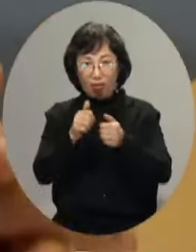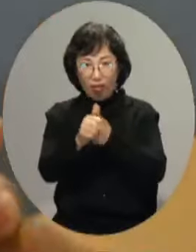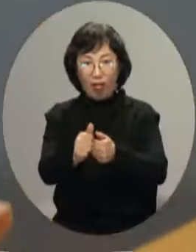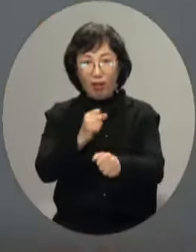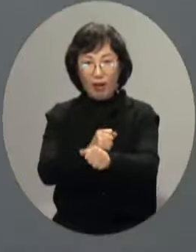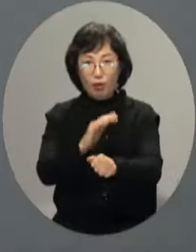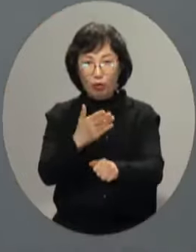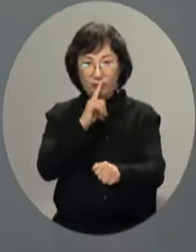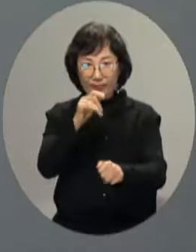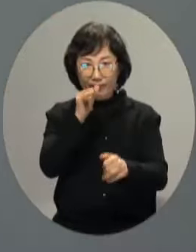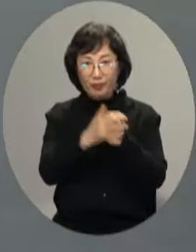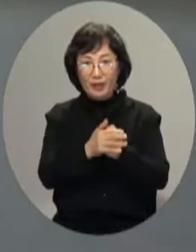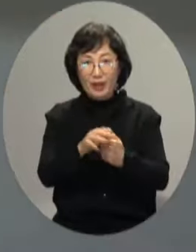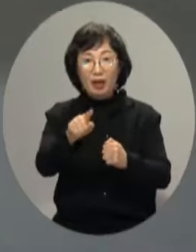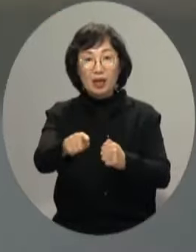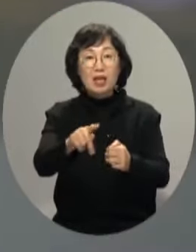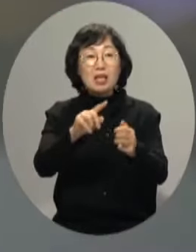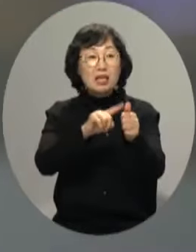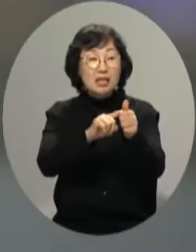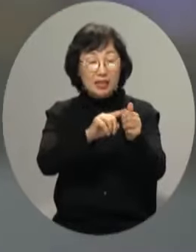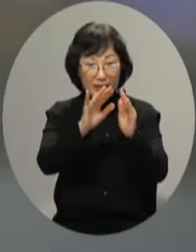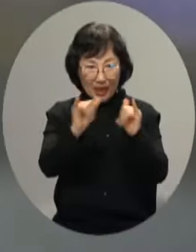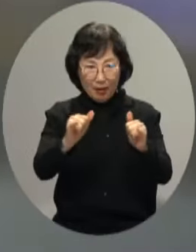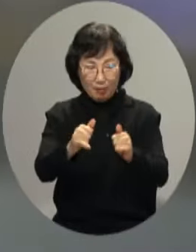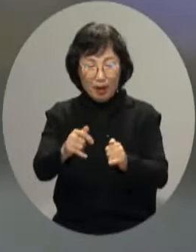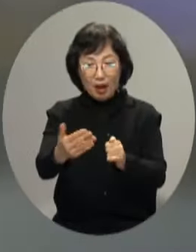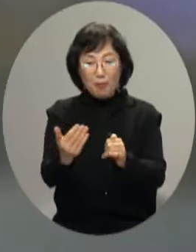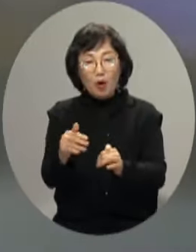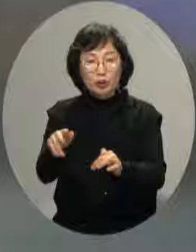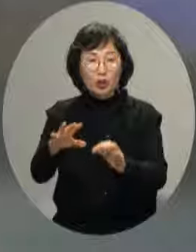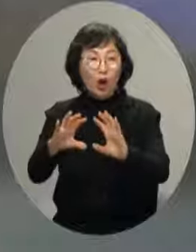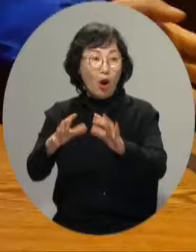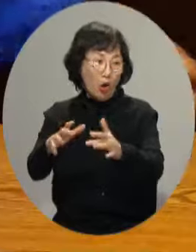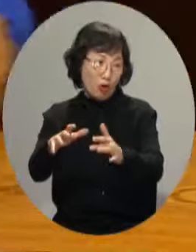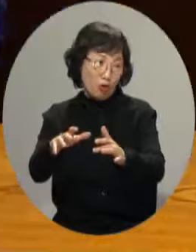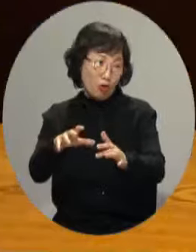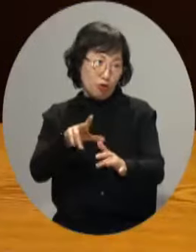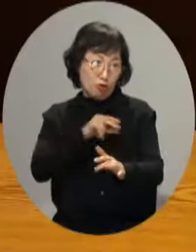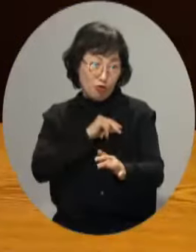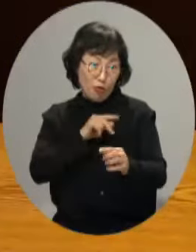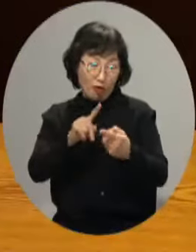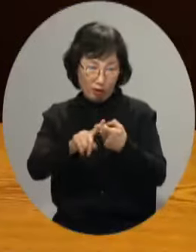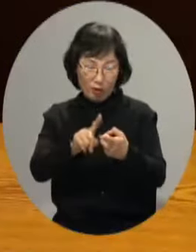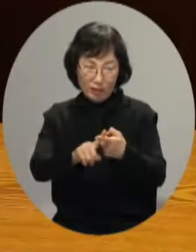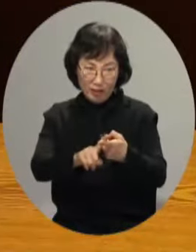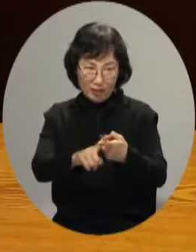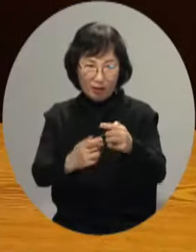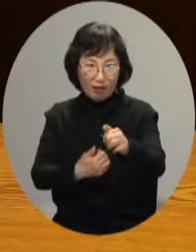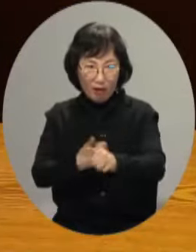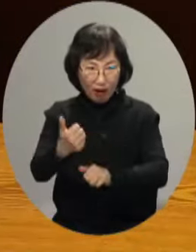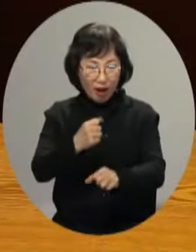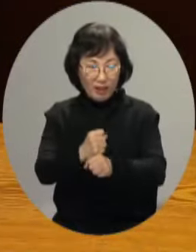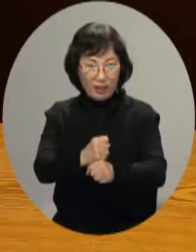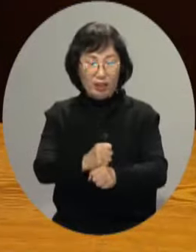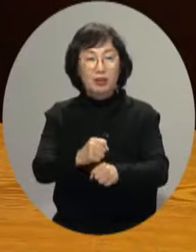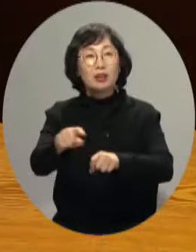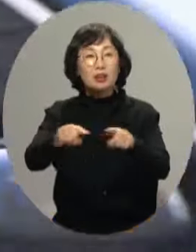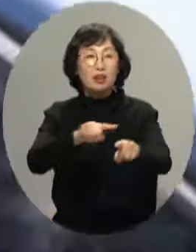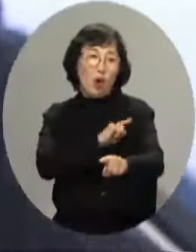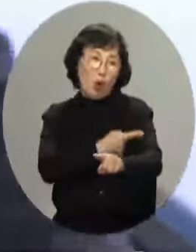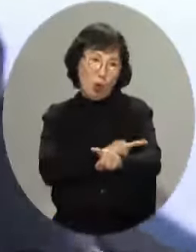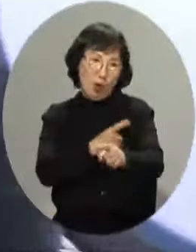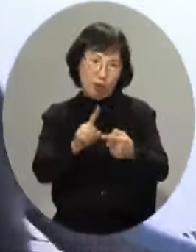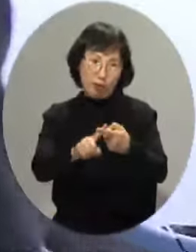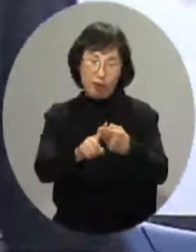후보가 일찌감치 텃밭을 다져온 경쟁 후보들을 물리친 데는 정권 심판론이 한몫했습니다. 전 정부